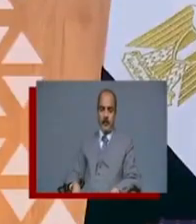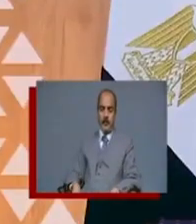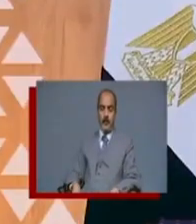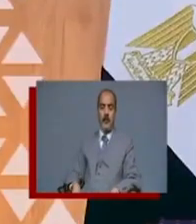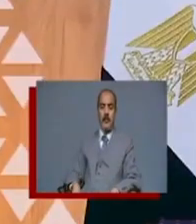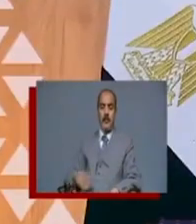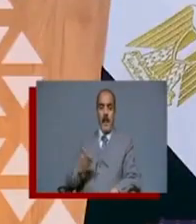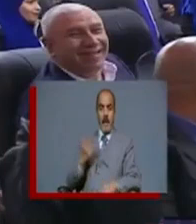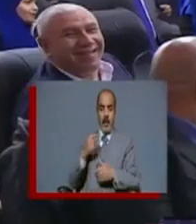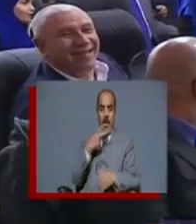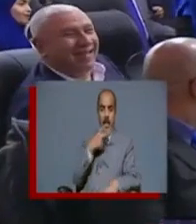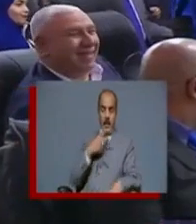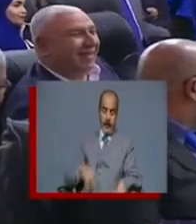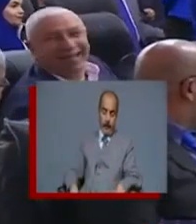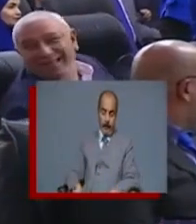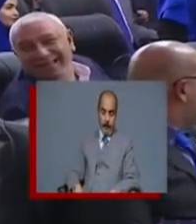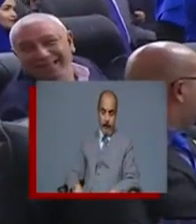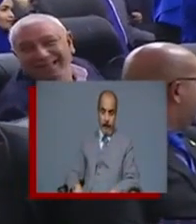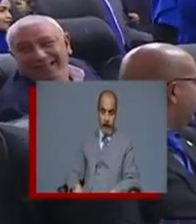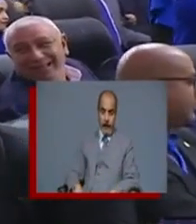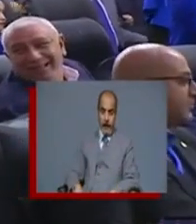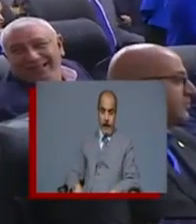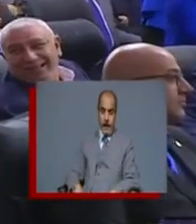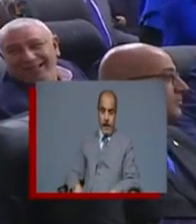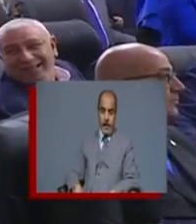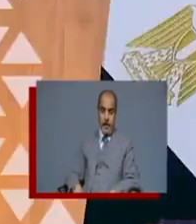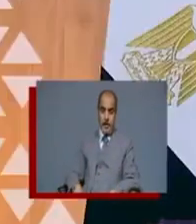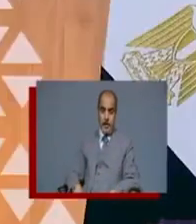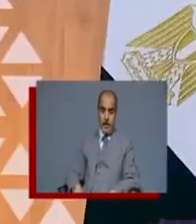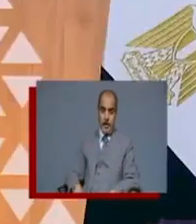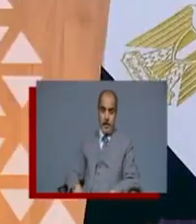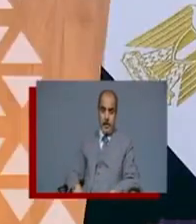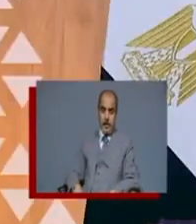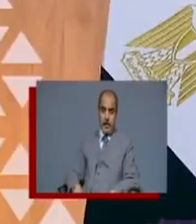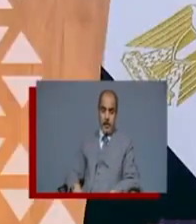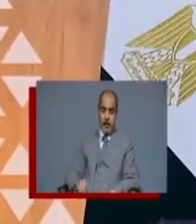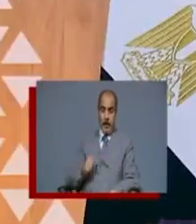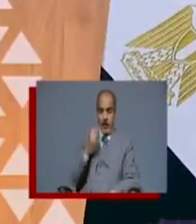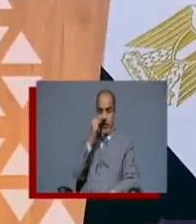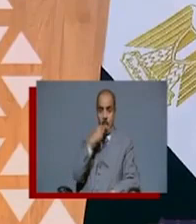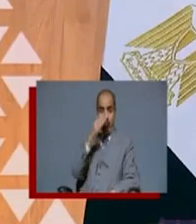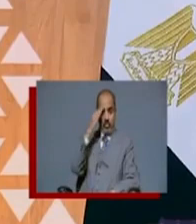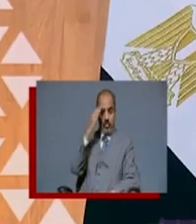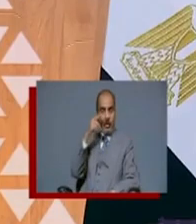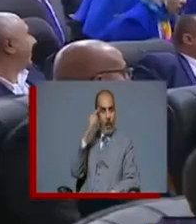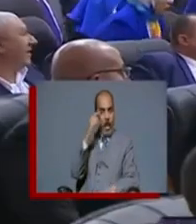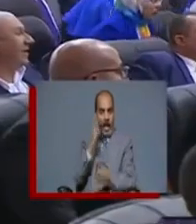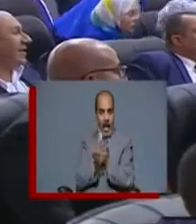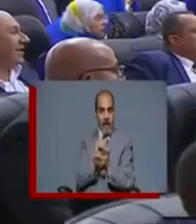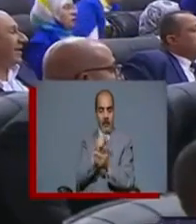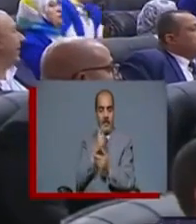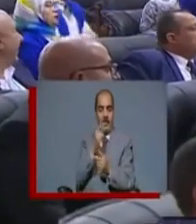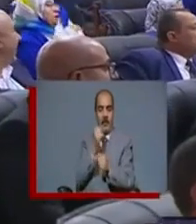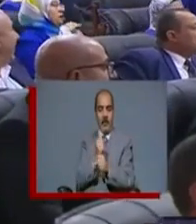بشتغل ساعه زياده بجمع يوم اللي هو يوم السبت اللي هو تجميع انما هو السبت ده تجميع مش اجازه رسميه